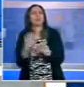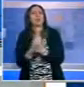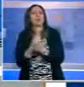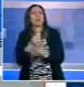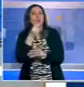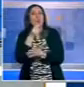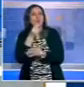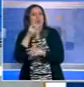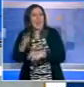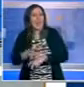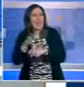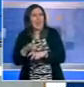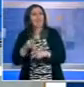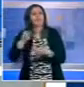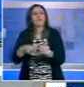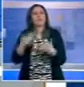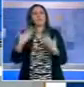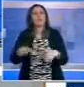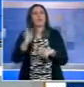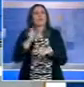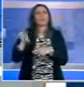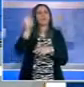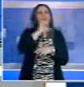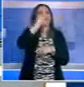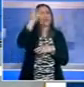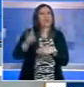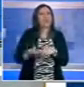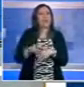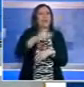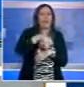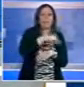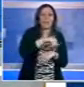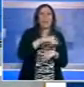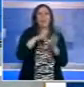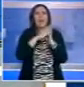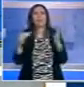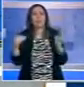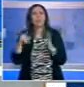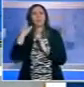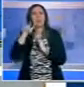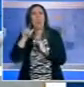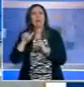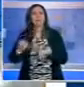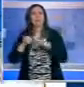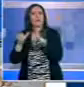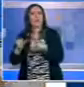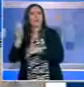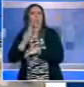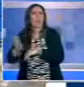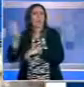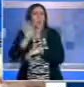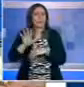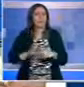agroalimentari sono stati firmate in diverse regioni italiane tra cui Campania Emilia Romagna Lazio Veneto e Umbria